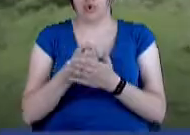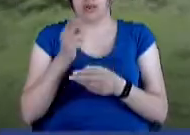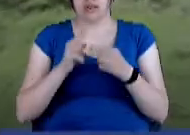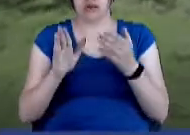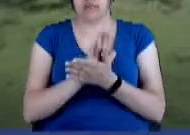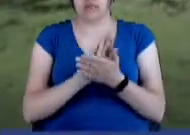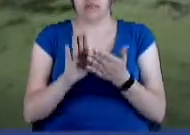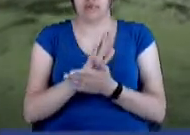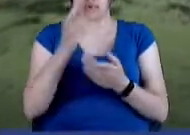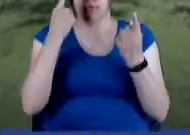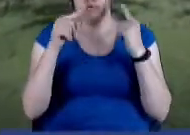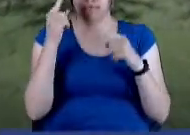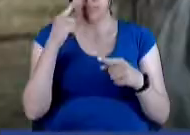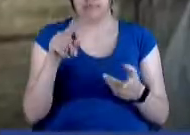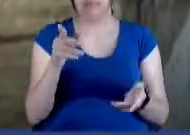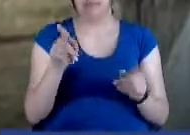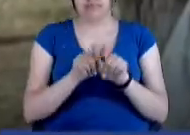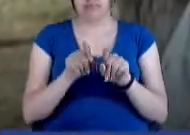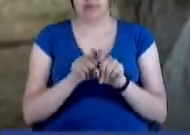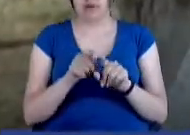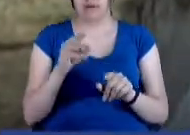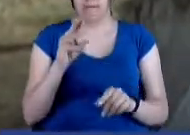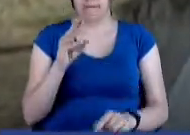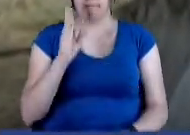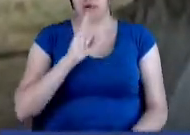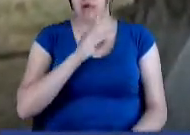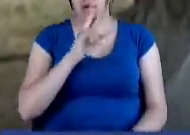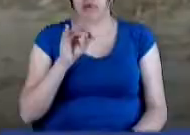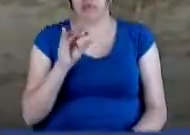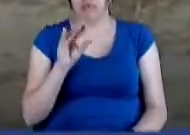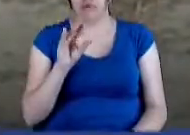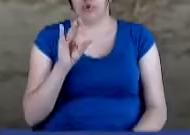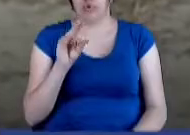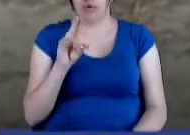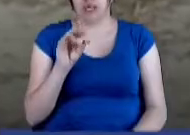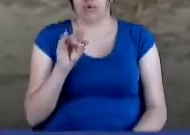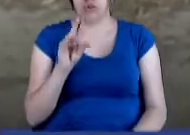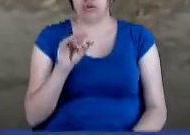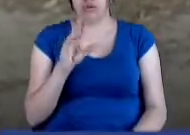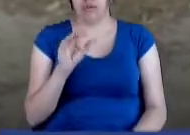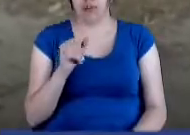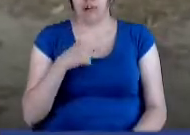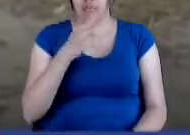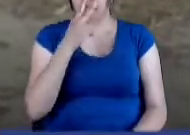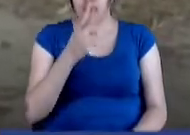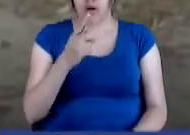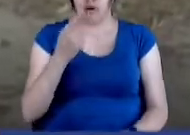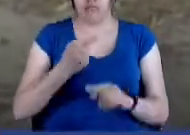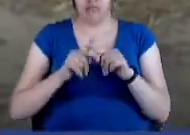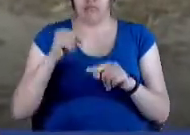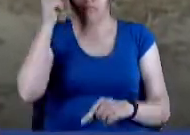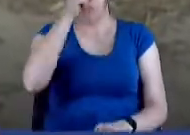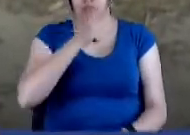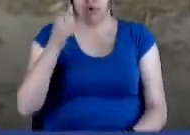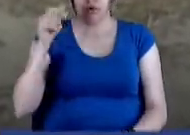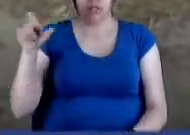розмістити в мережі заклик «Почистити Красну» належить мамі Володимира Людмилі Кузнєцовій. Бачу, що в цьому році річка дуже забруднена